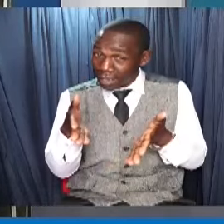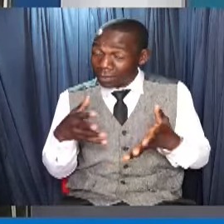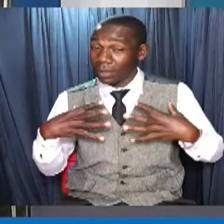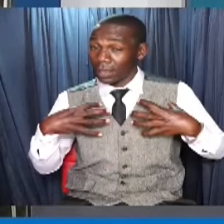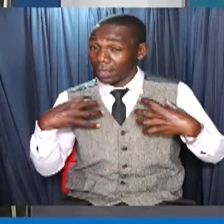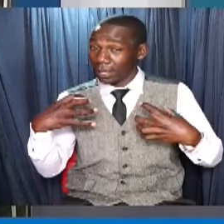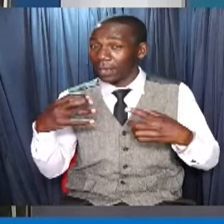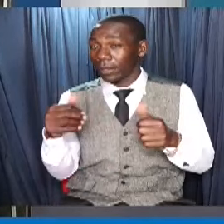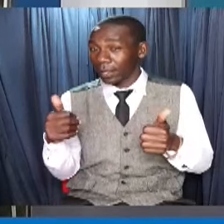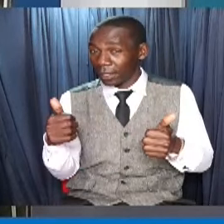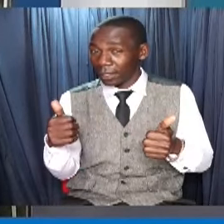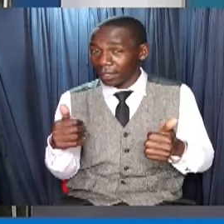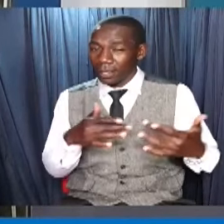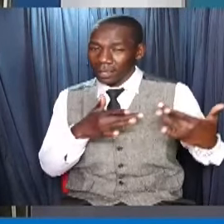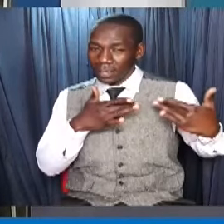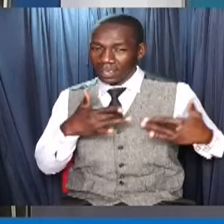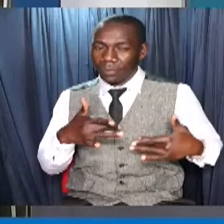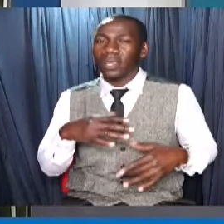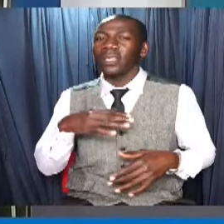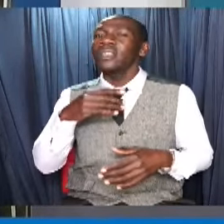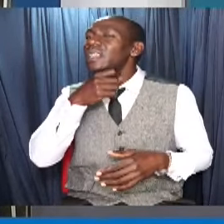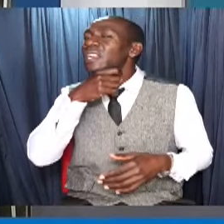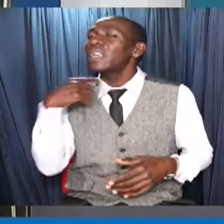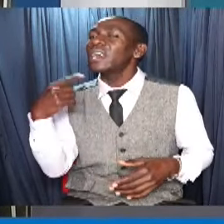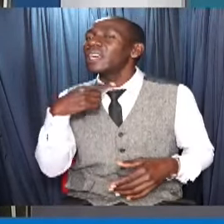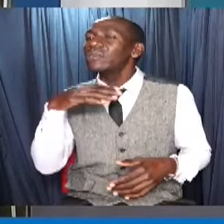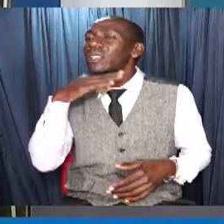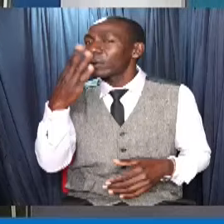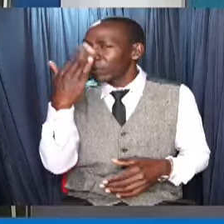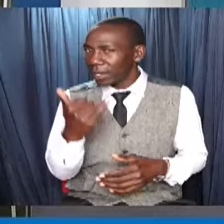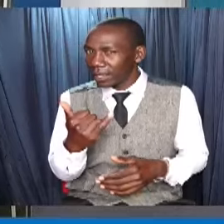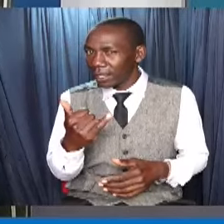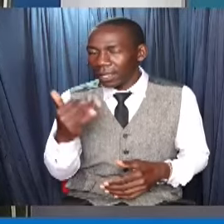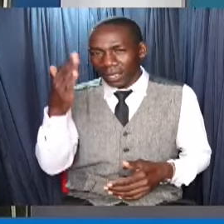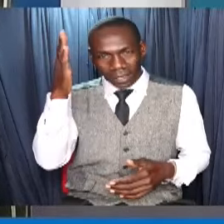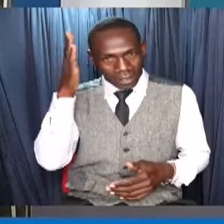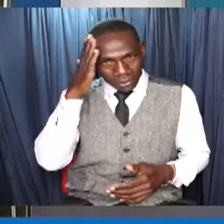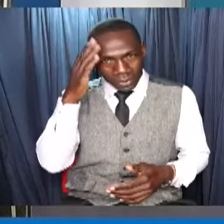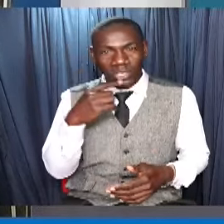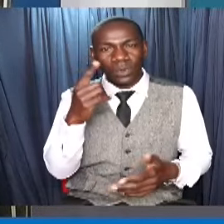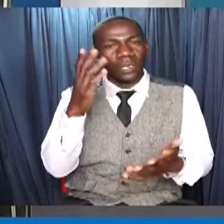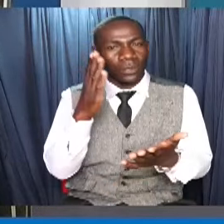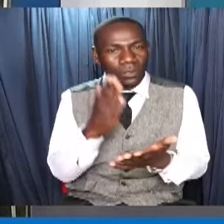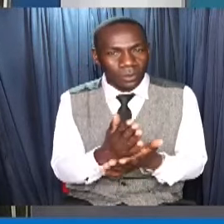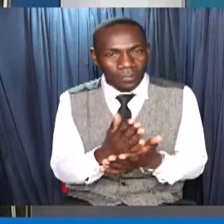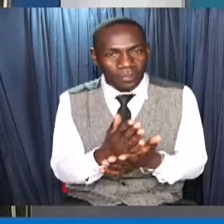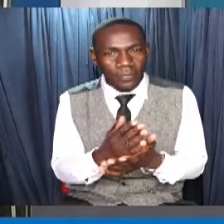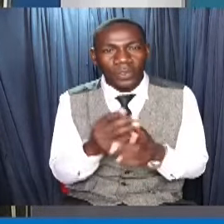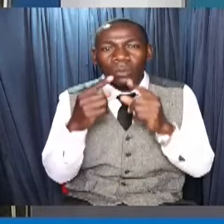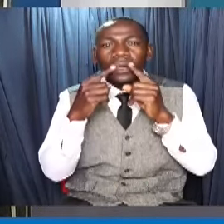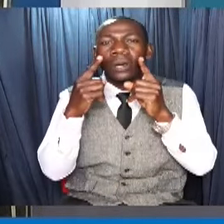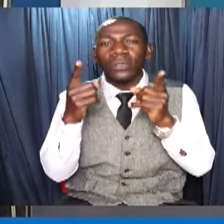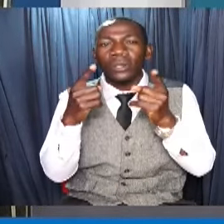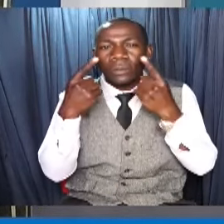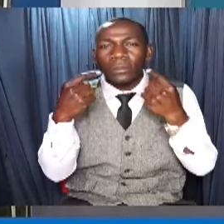then you'll see you'll be okay. Moyo unakudanganya ufe kwa nini? The heart is deceiving you. Lakini wanajua amesema kweli. But they know that they have said the truth. By